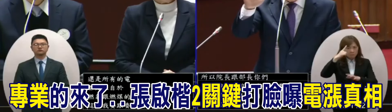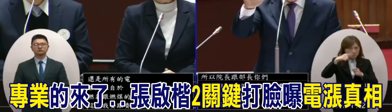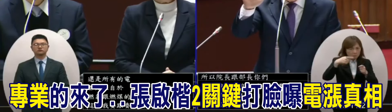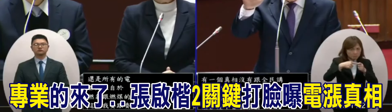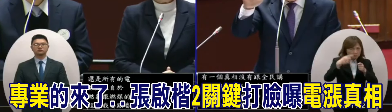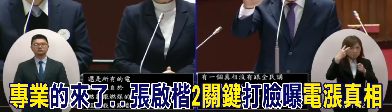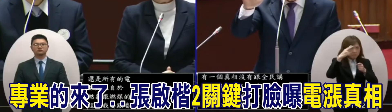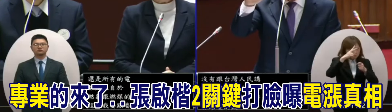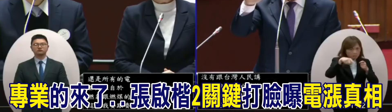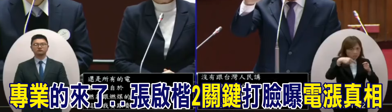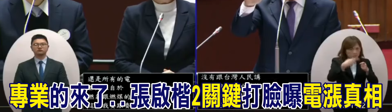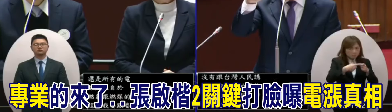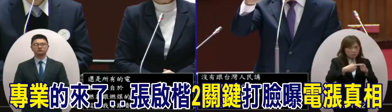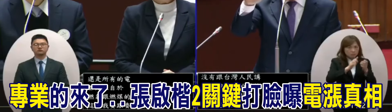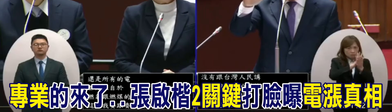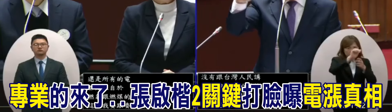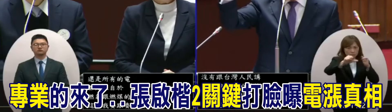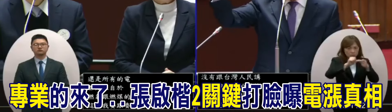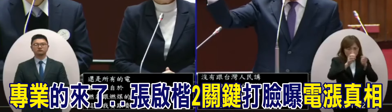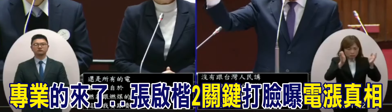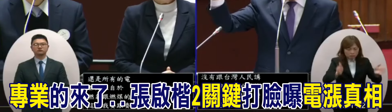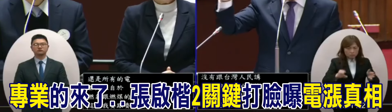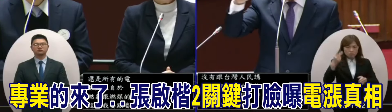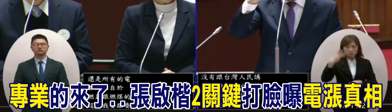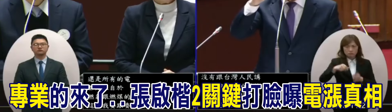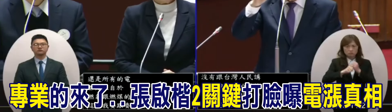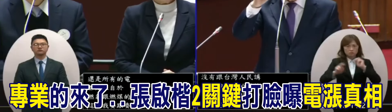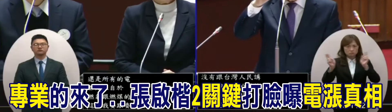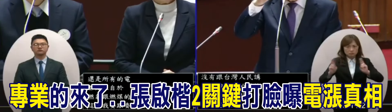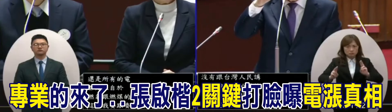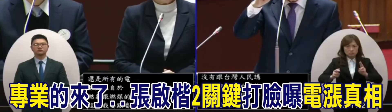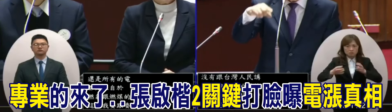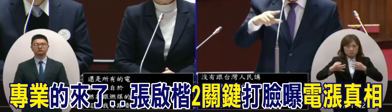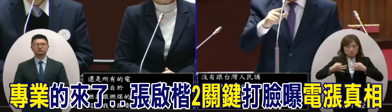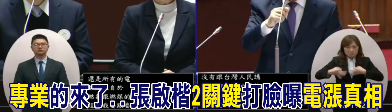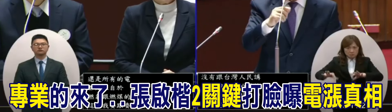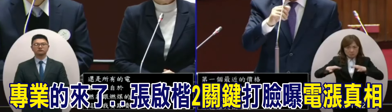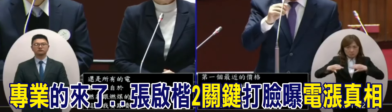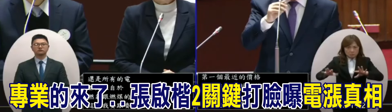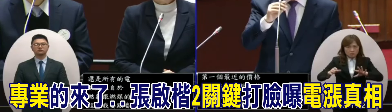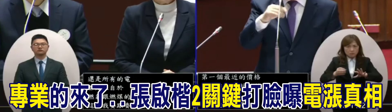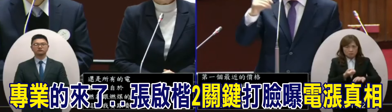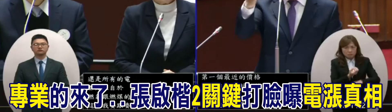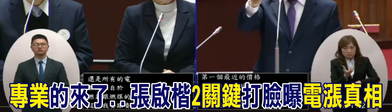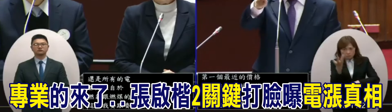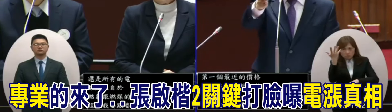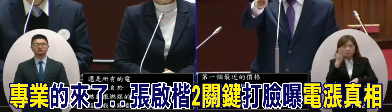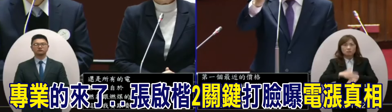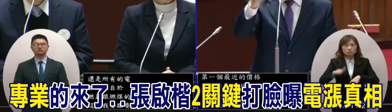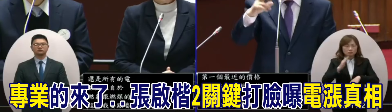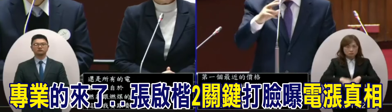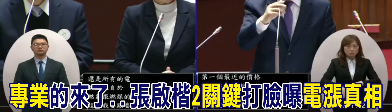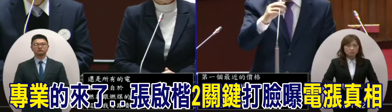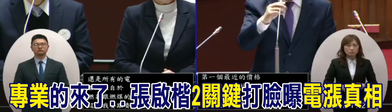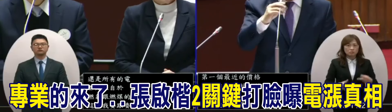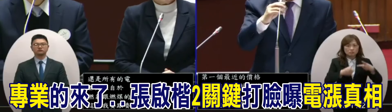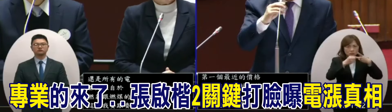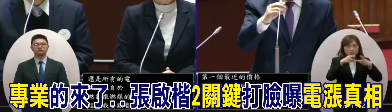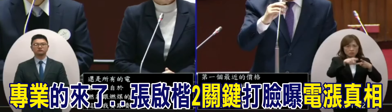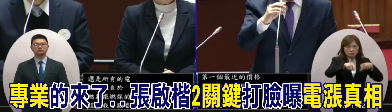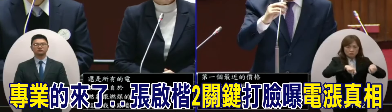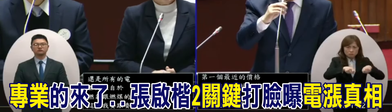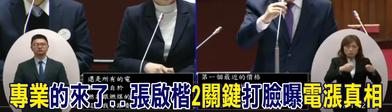5年，在再生能源这一块亏损会更大，对不对？这是第一个点。第二个，你们到目前没有看到你们有解决方